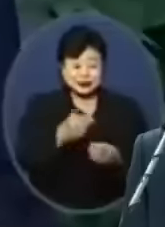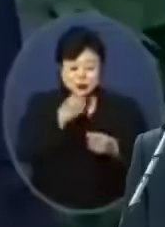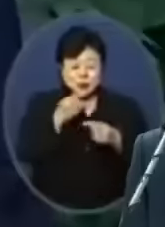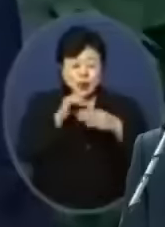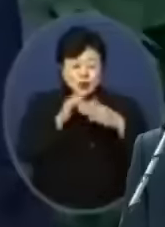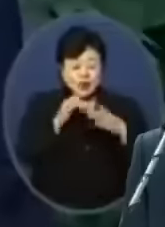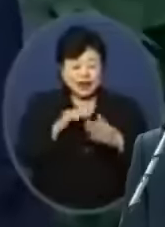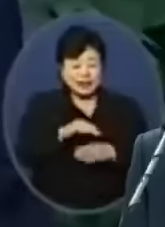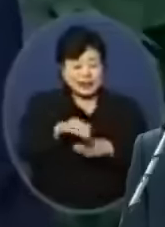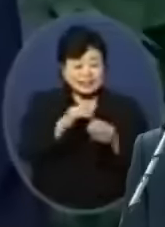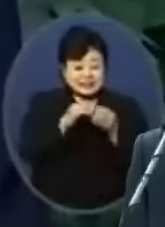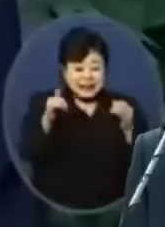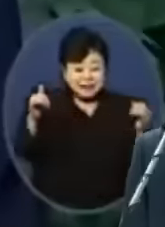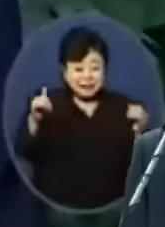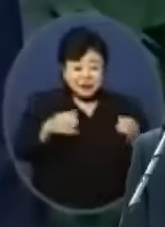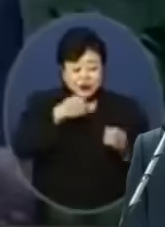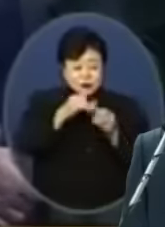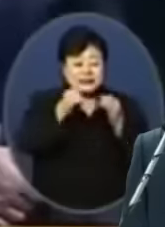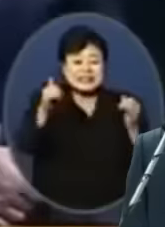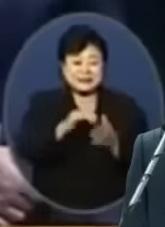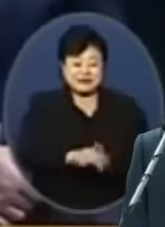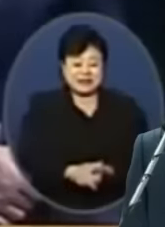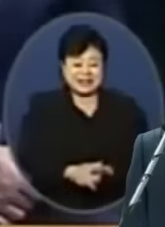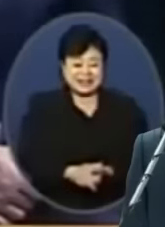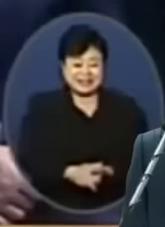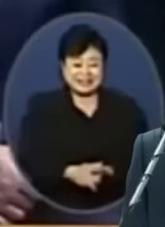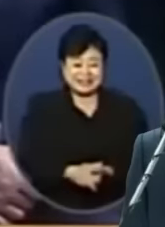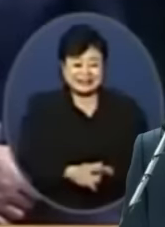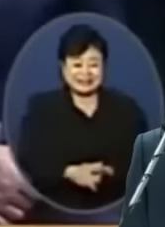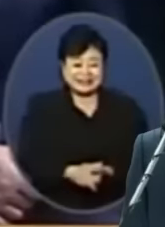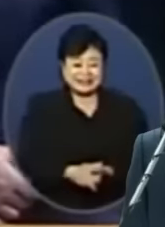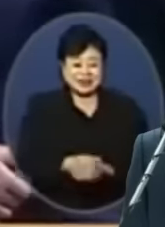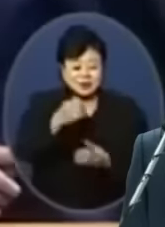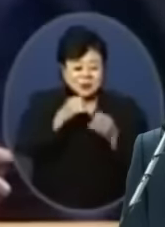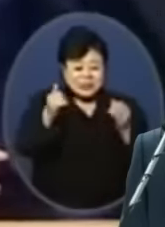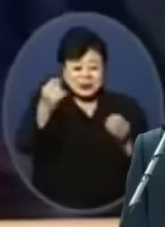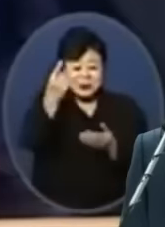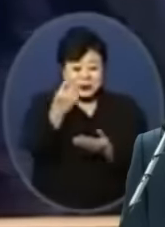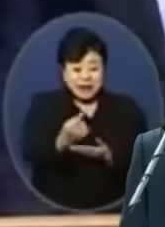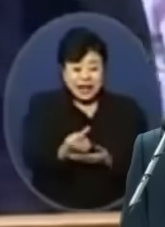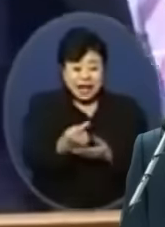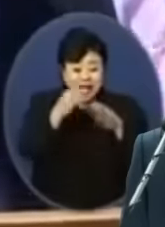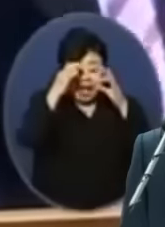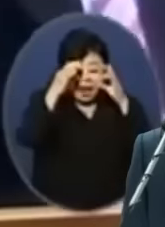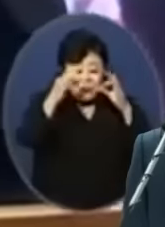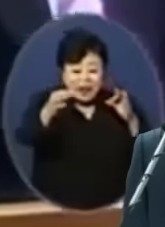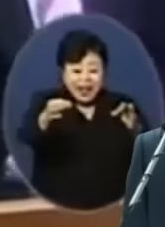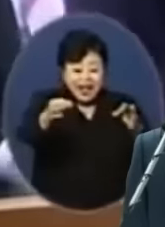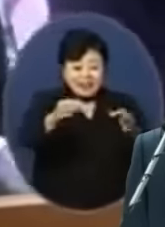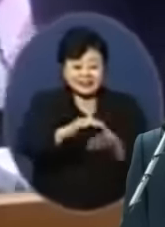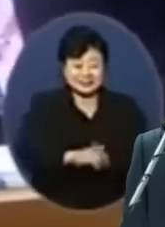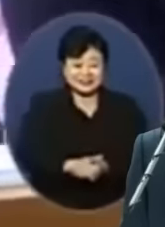순복음교회 다니는 사람은 꿈꾸는 사람이다. 자, 제 꿈꾸는 사람이 오는 것을 보자.